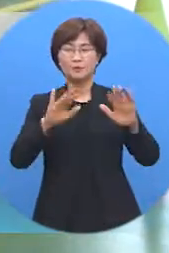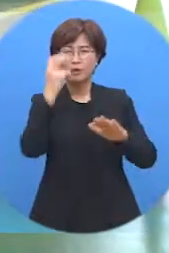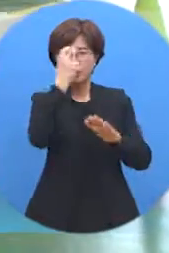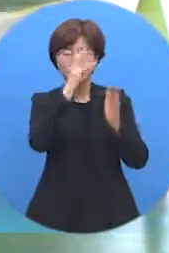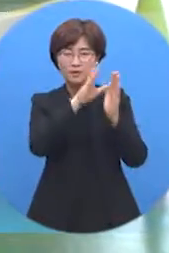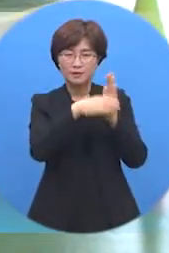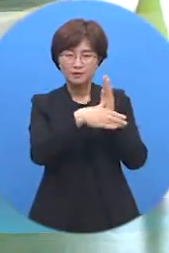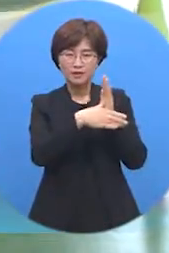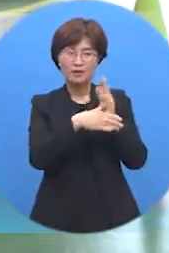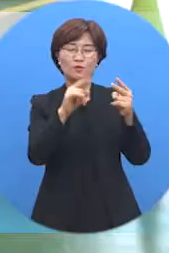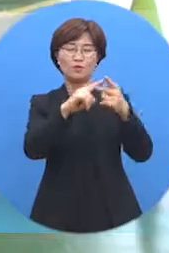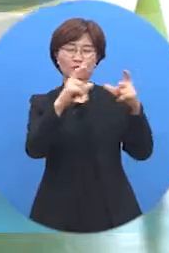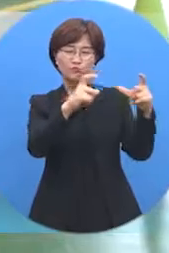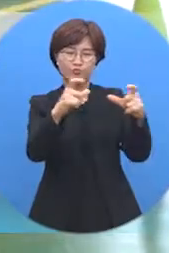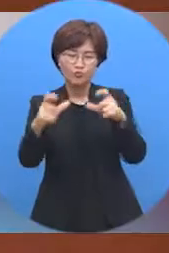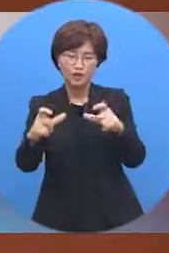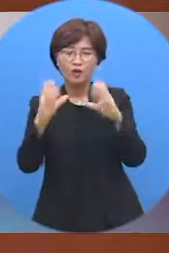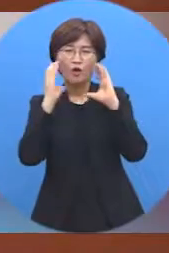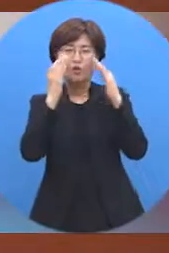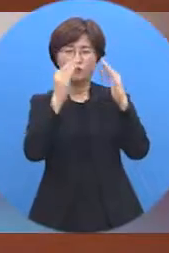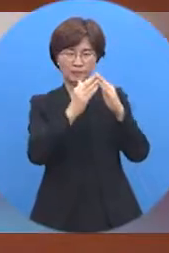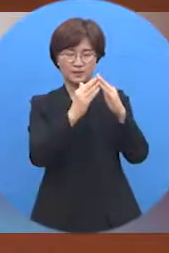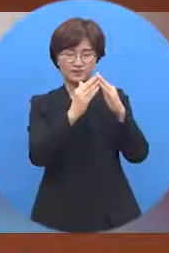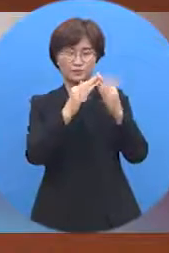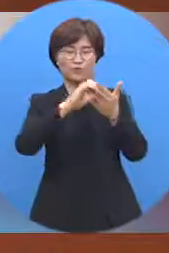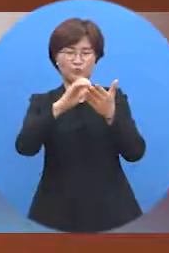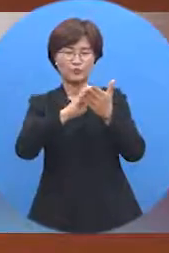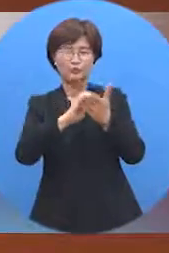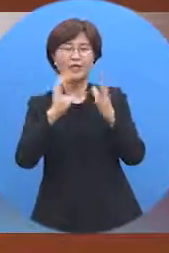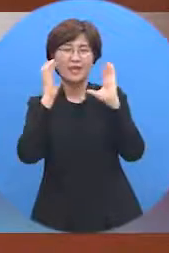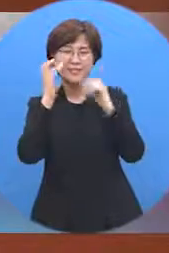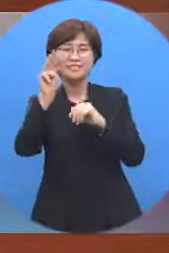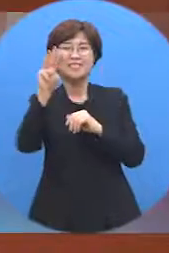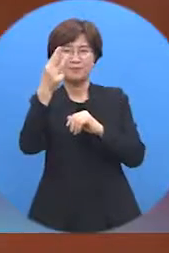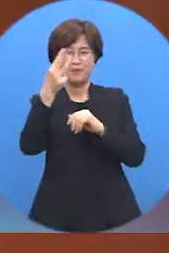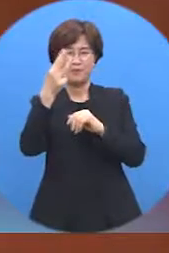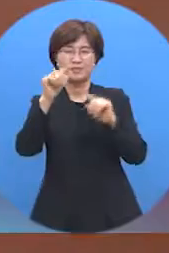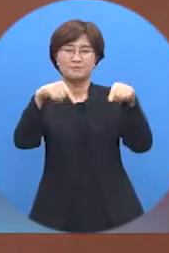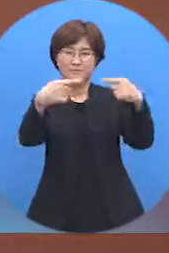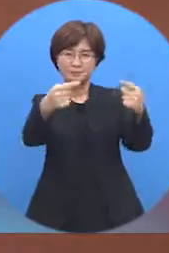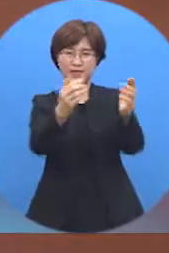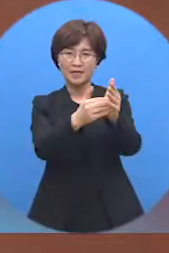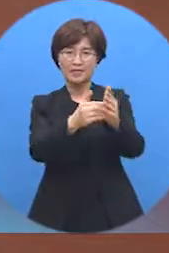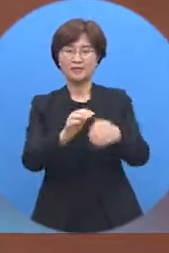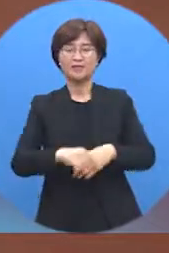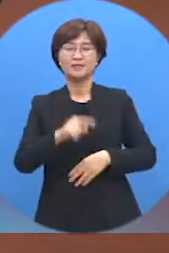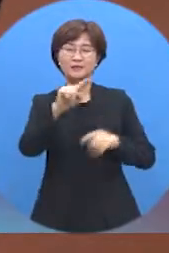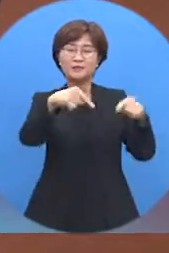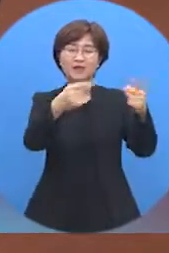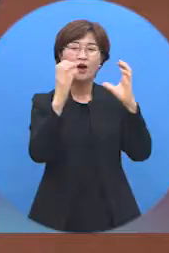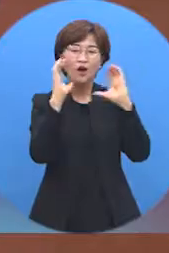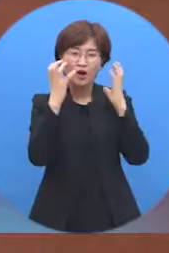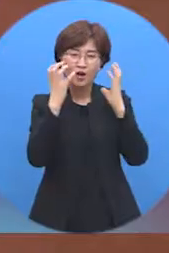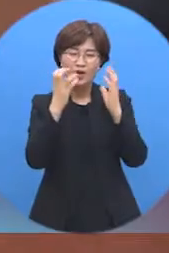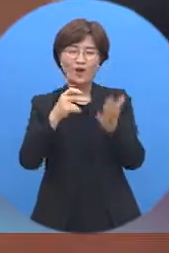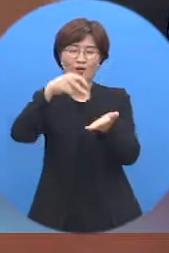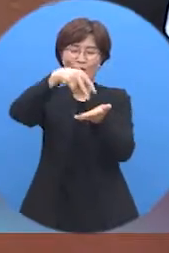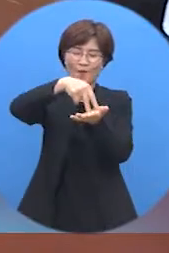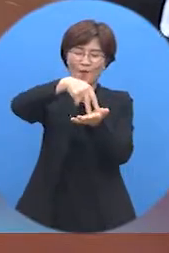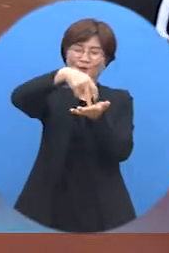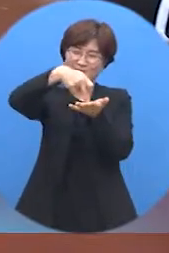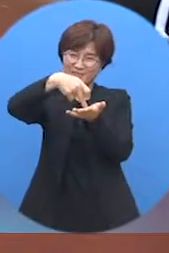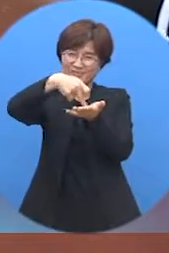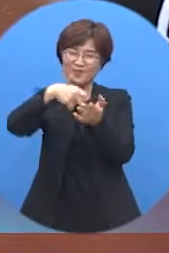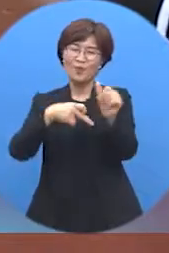이번 체력검사에는 동대문구 관내 어린이집원생 300여 명이 참가했습니다. 참가한 어린이들은